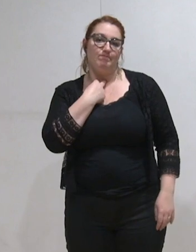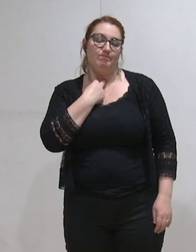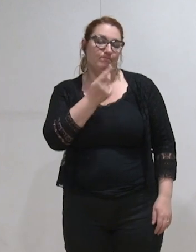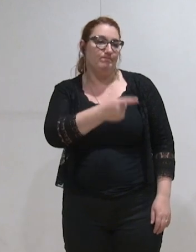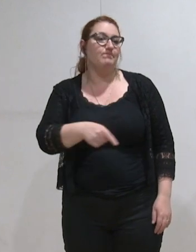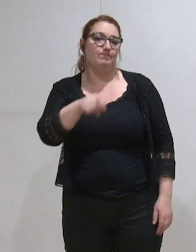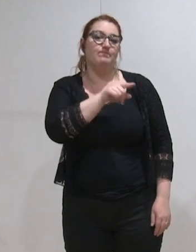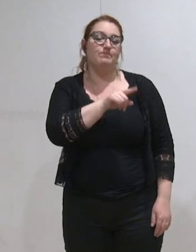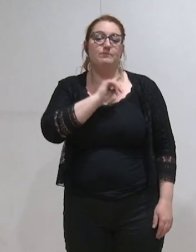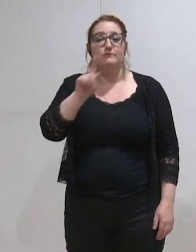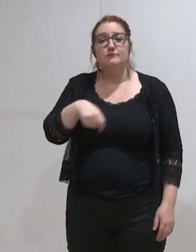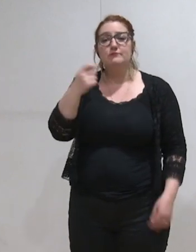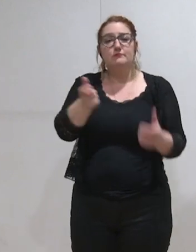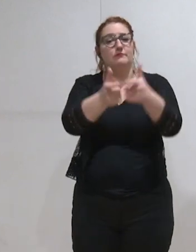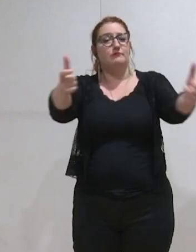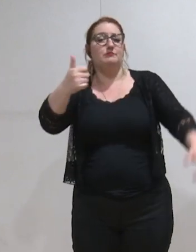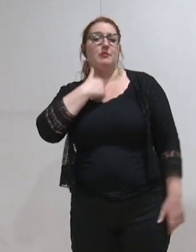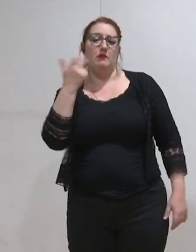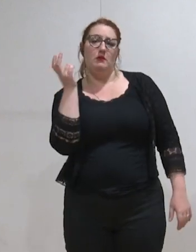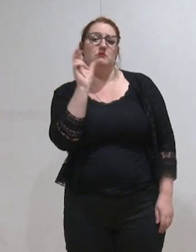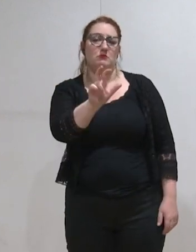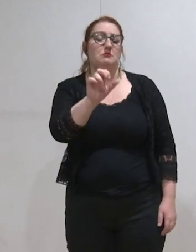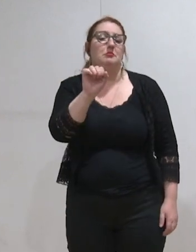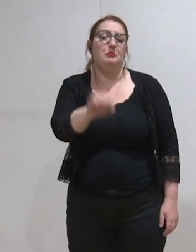trouver un opérateur privé